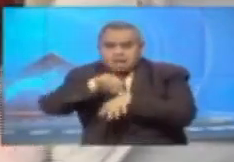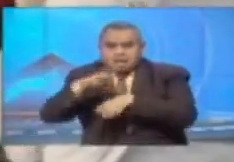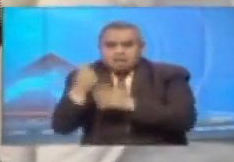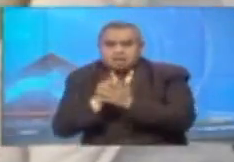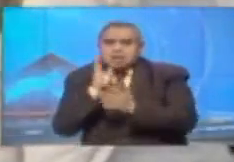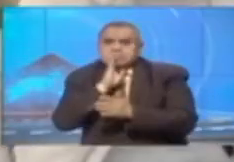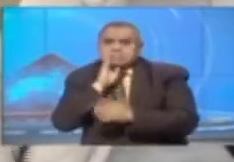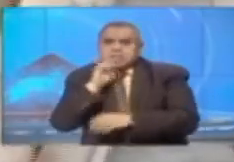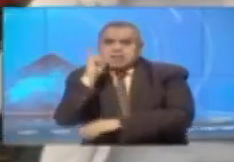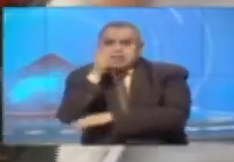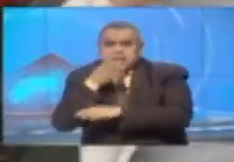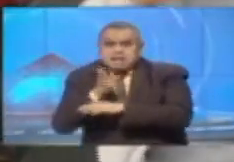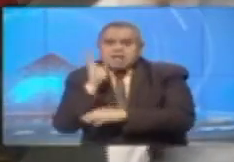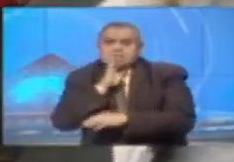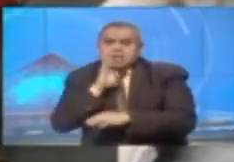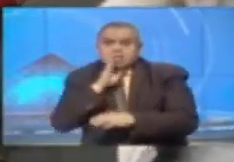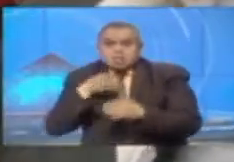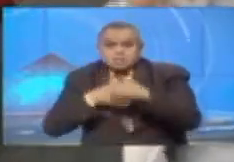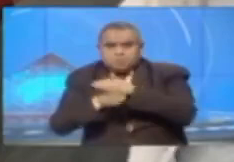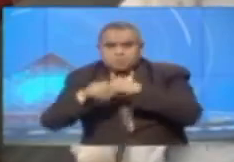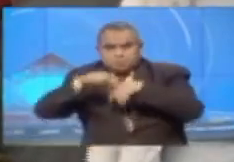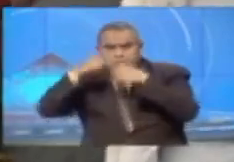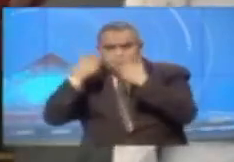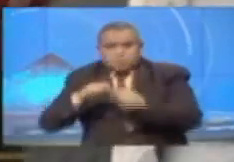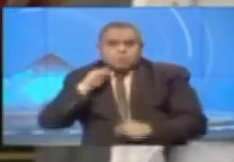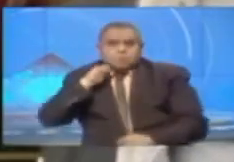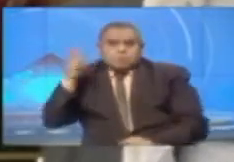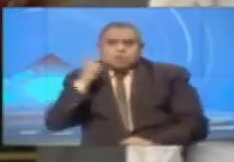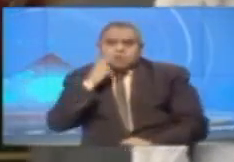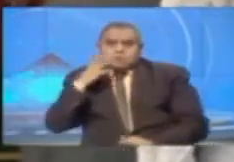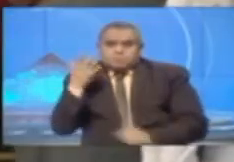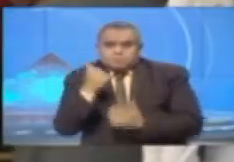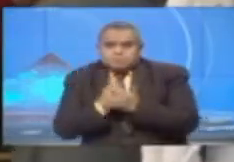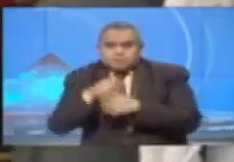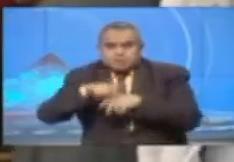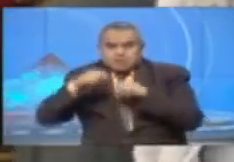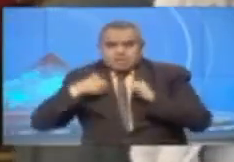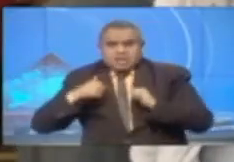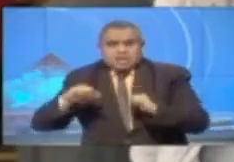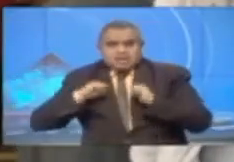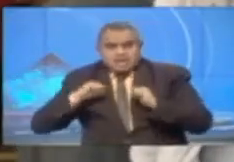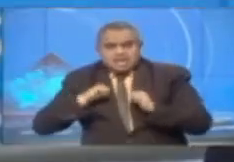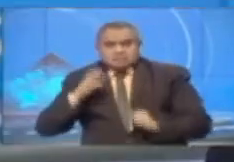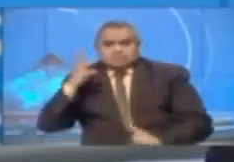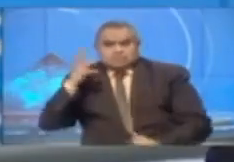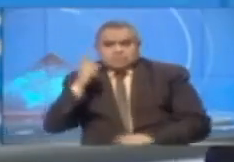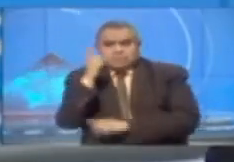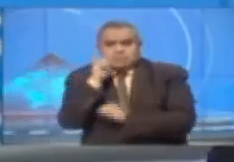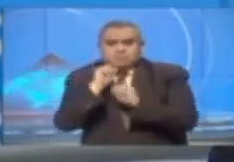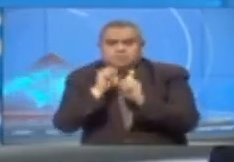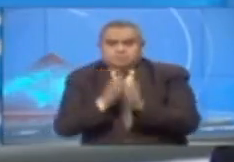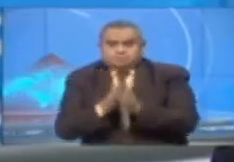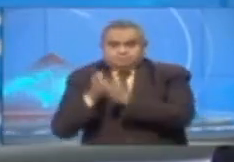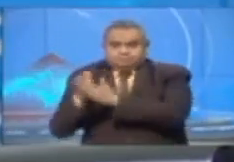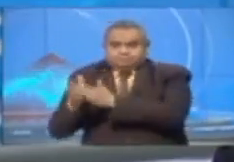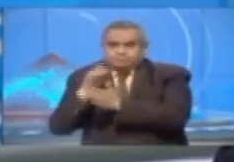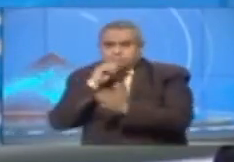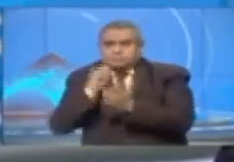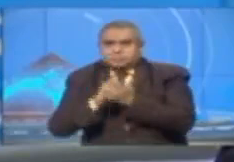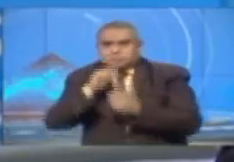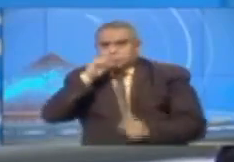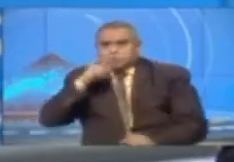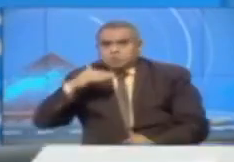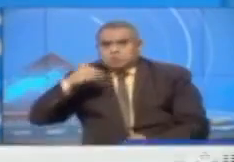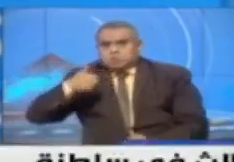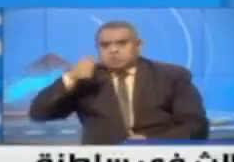أنواع أو جميع الأماكن في محافظة القليوبية ما بين المساجد ومراكز الشباب والجامعة. أكد دكتور خالد عبد